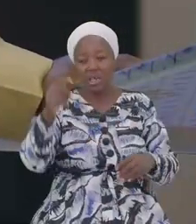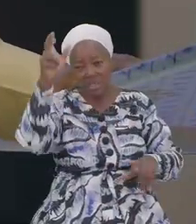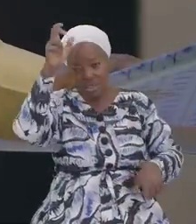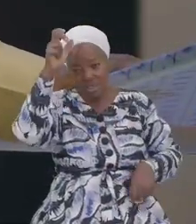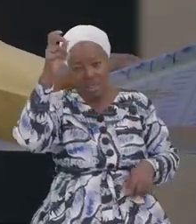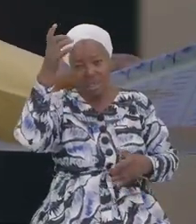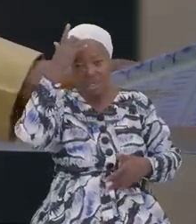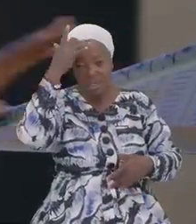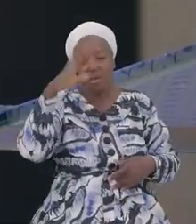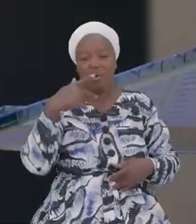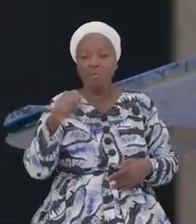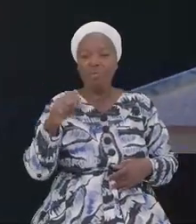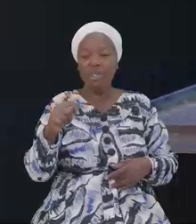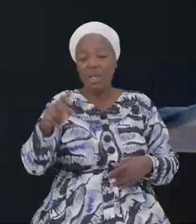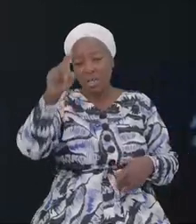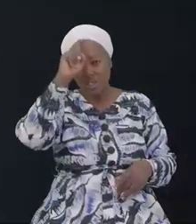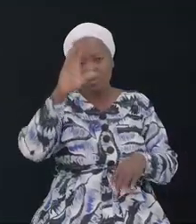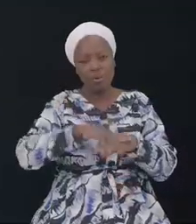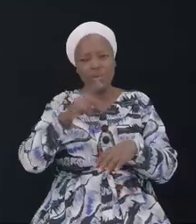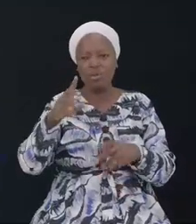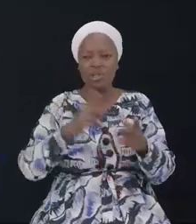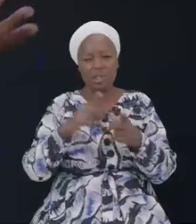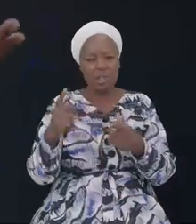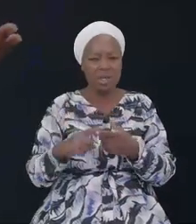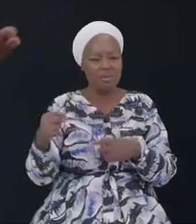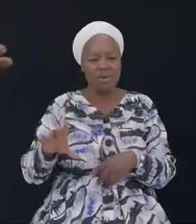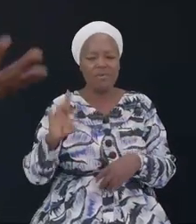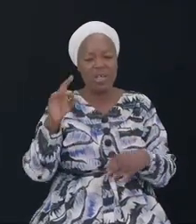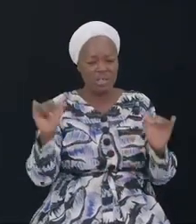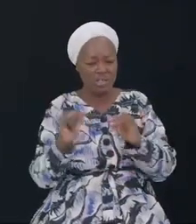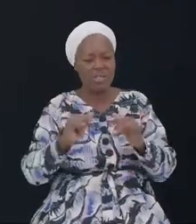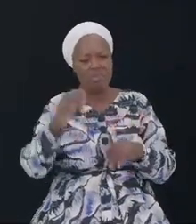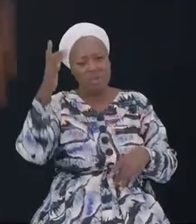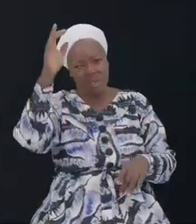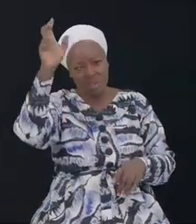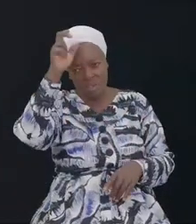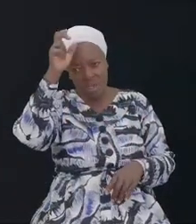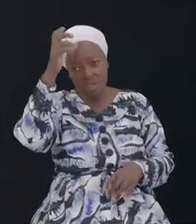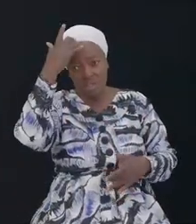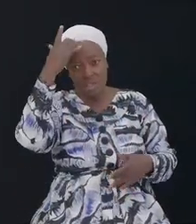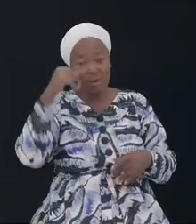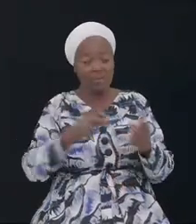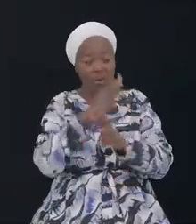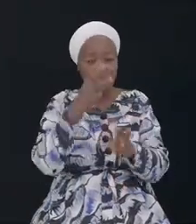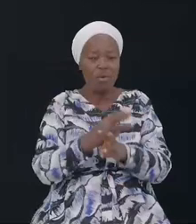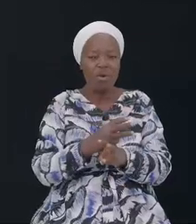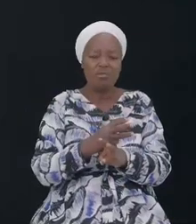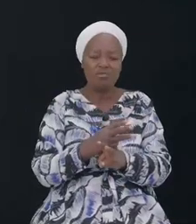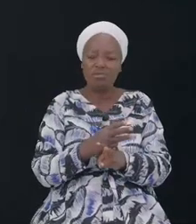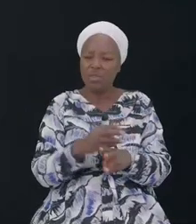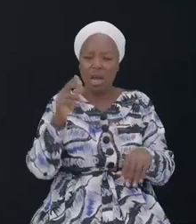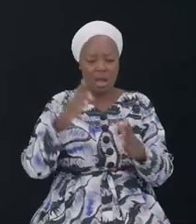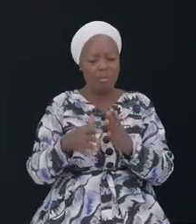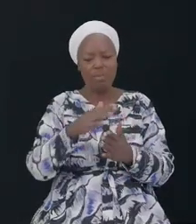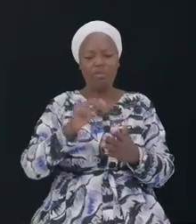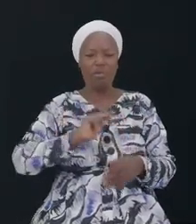sur vous. Ainsi, nous allons voir la même maladie d'Égypte qui se ramifie, qui bat son plein